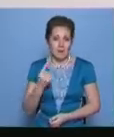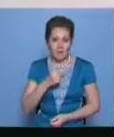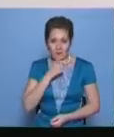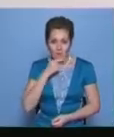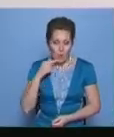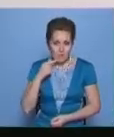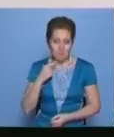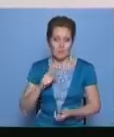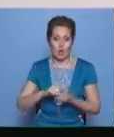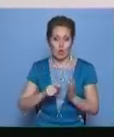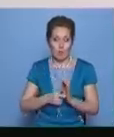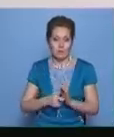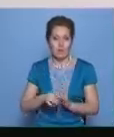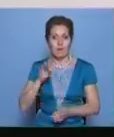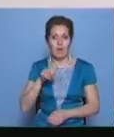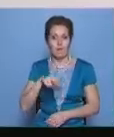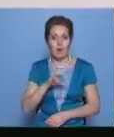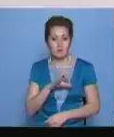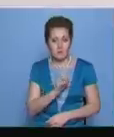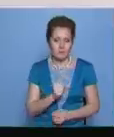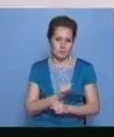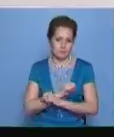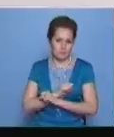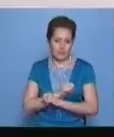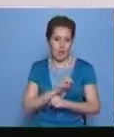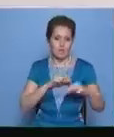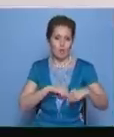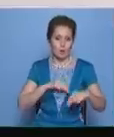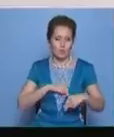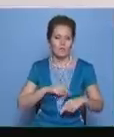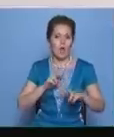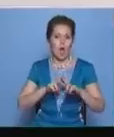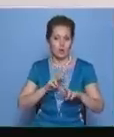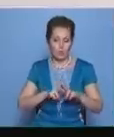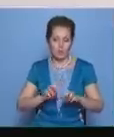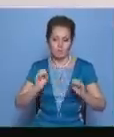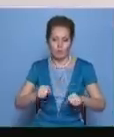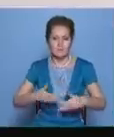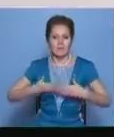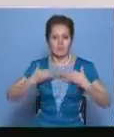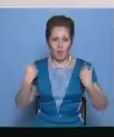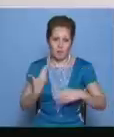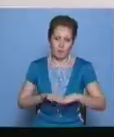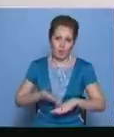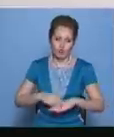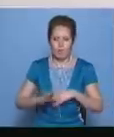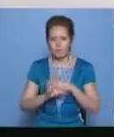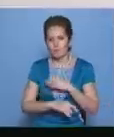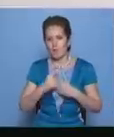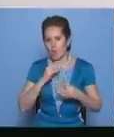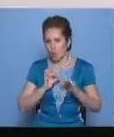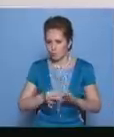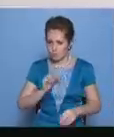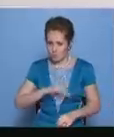релакса для сотрудников колонии открылась в Ижевске. В ней есть все, что ему поможет снять напряжение после сложной работы. У руководства УФСИН на